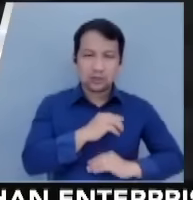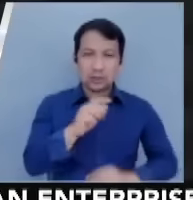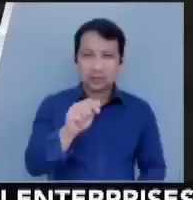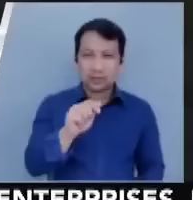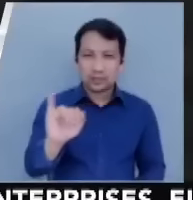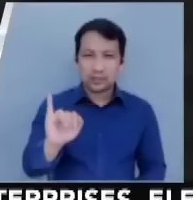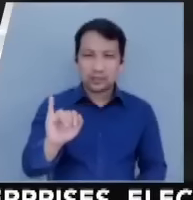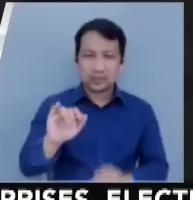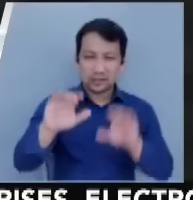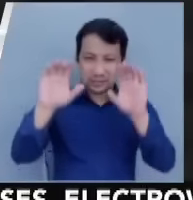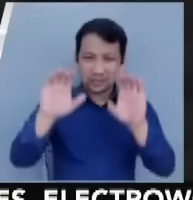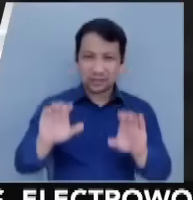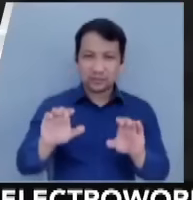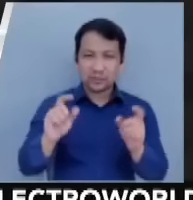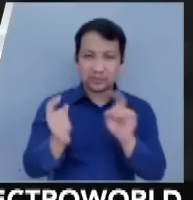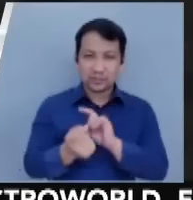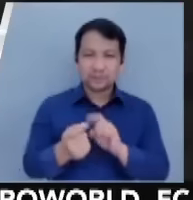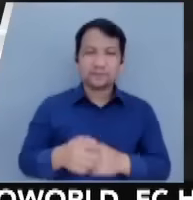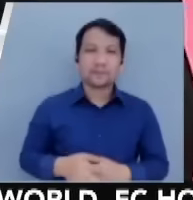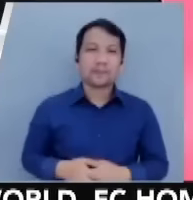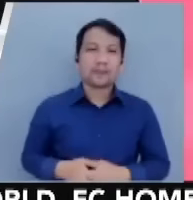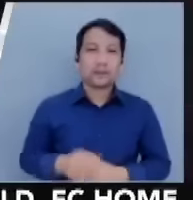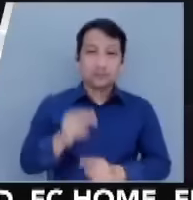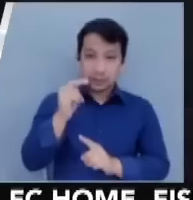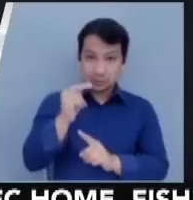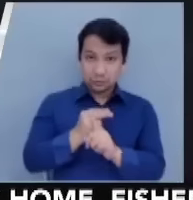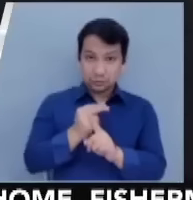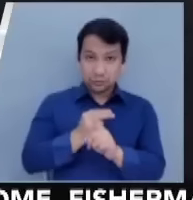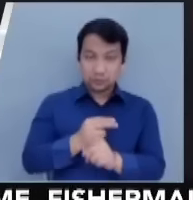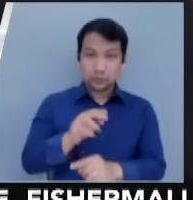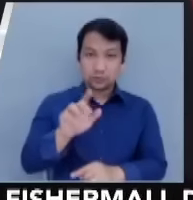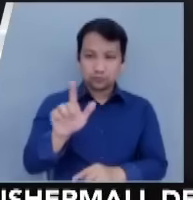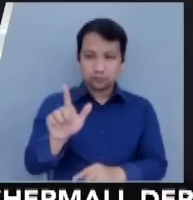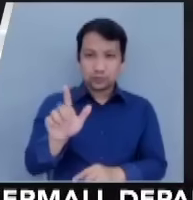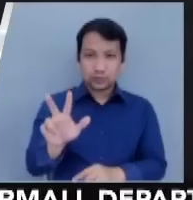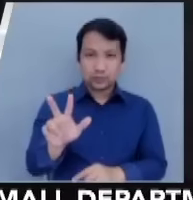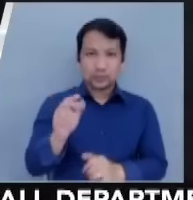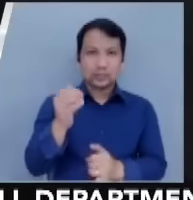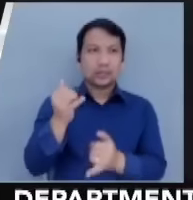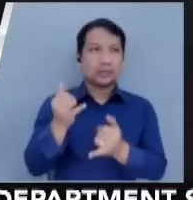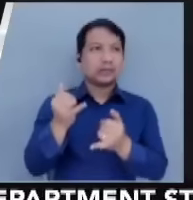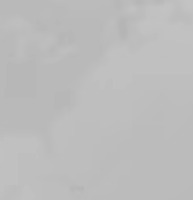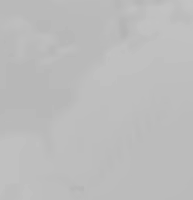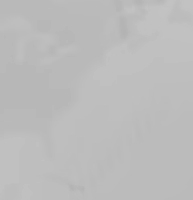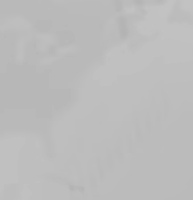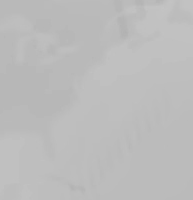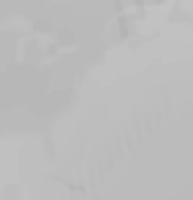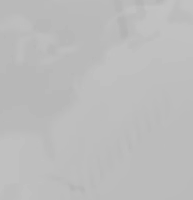change. Bago nito ay November 2023 ang huli nilang direktang pag-uusap.